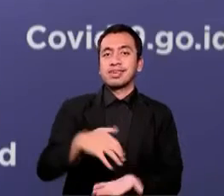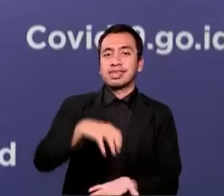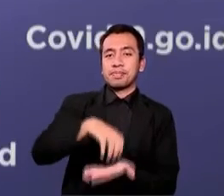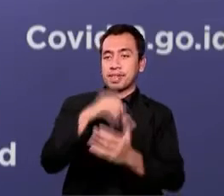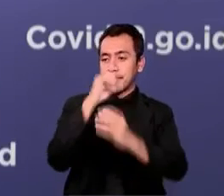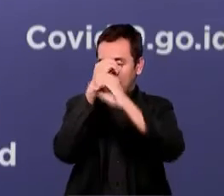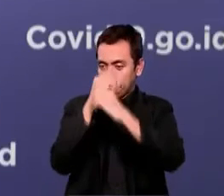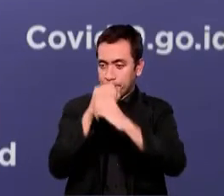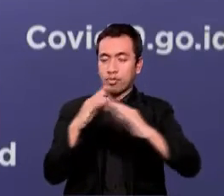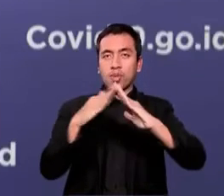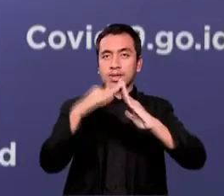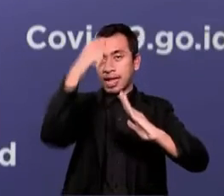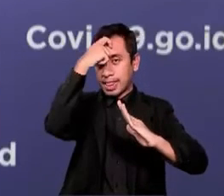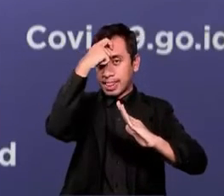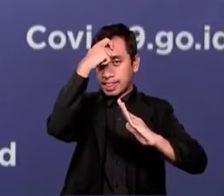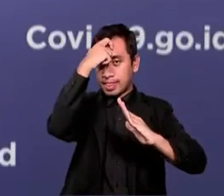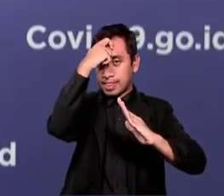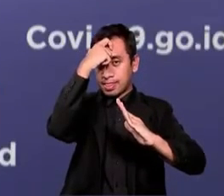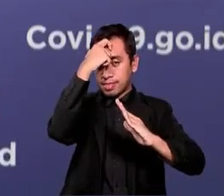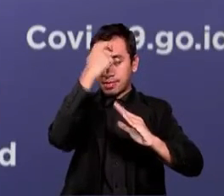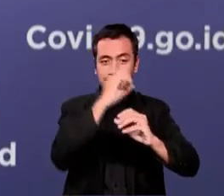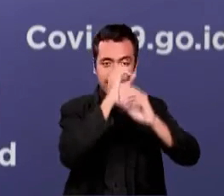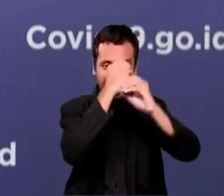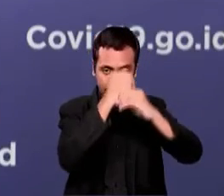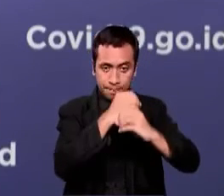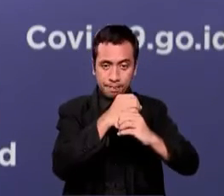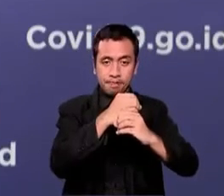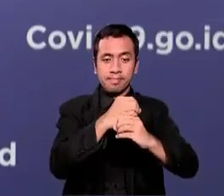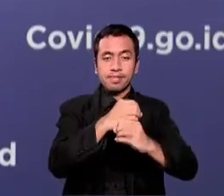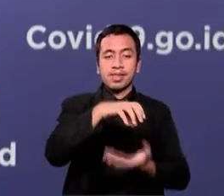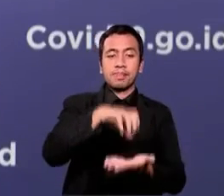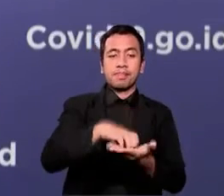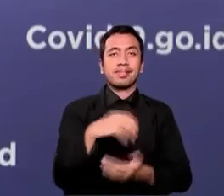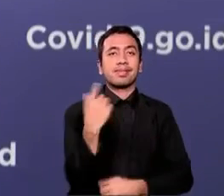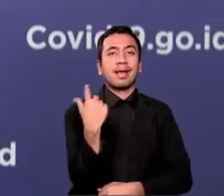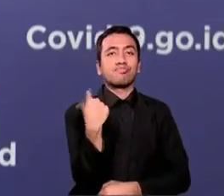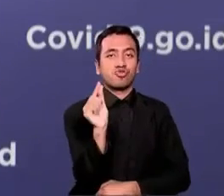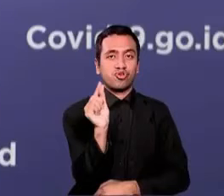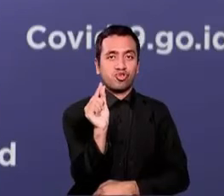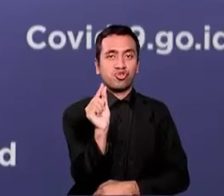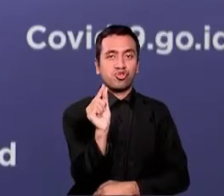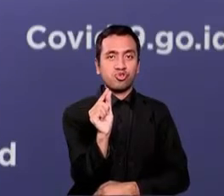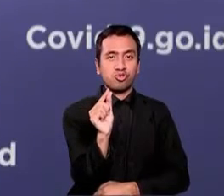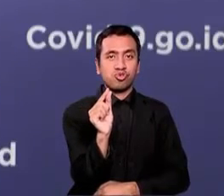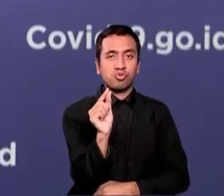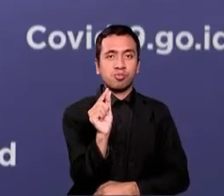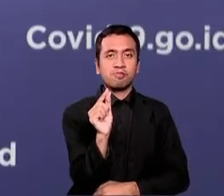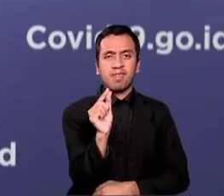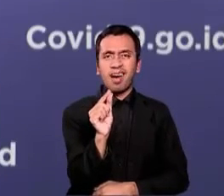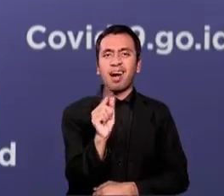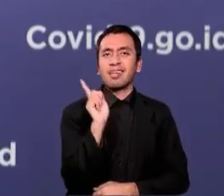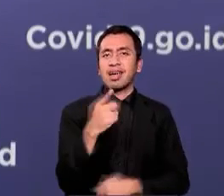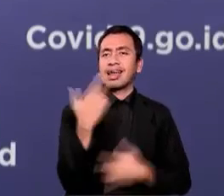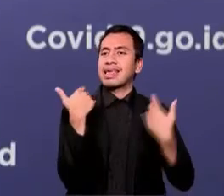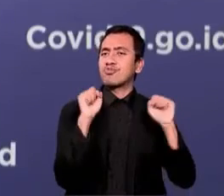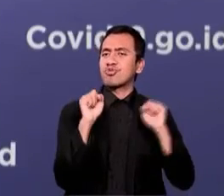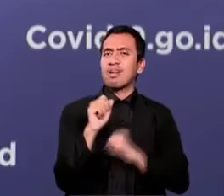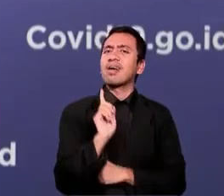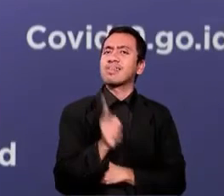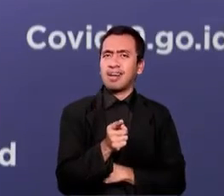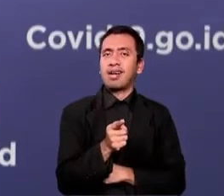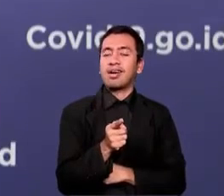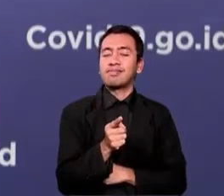rumah sakit kemudian juga beberapa laboratorium yang ada di perguruan tinggi masih menetapkan hari libur